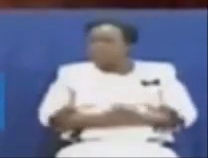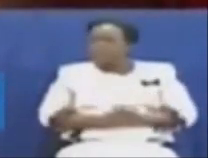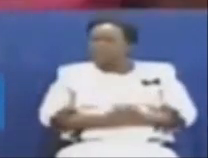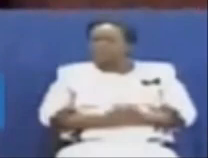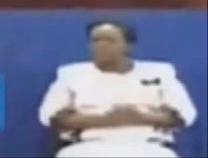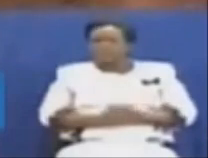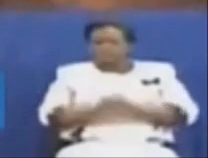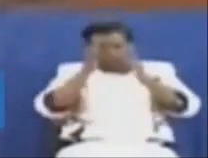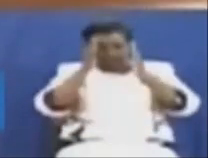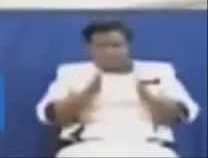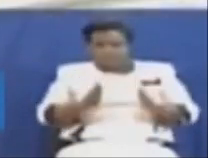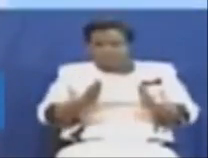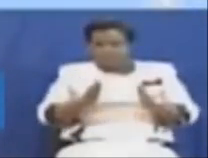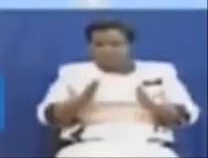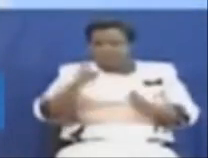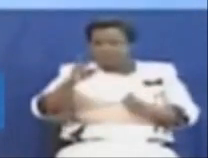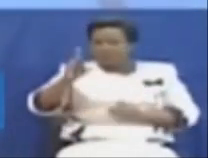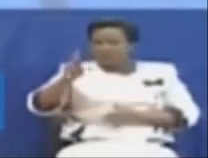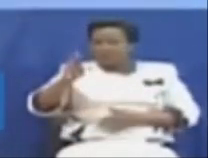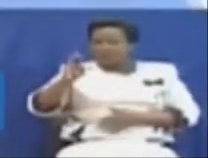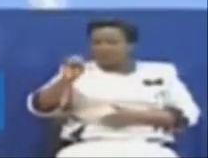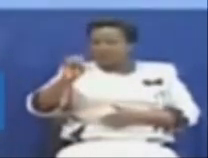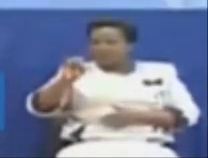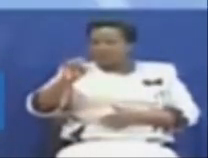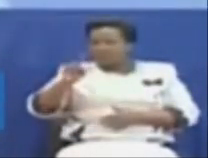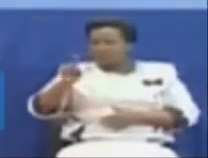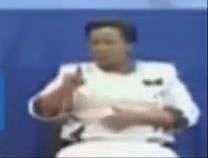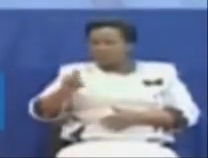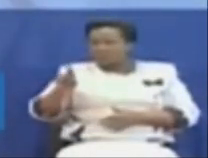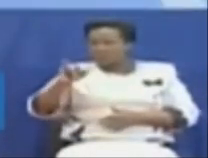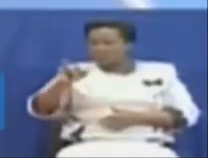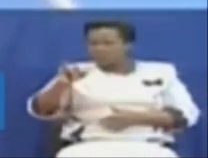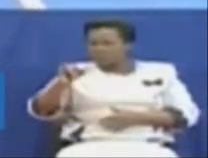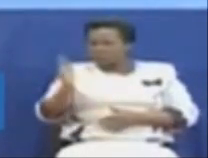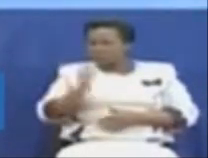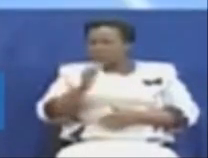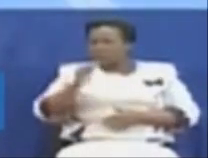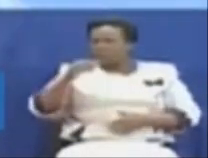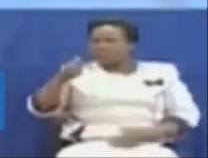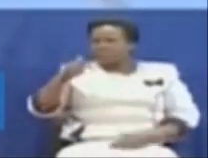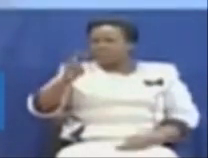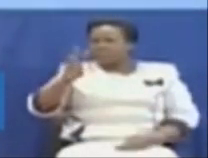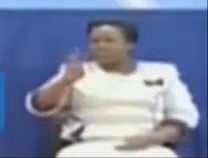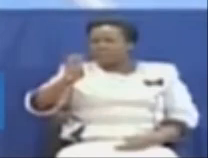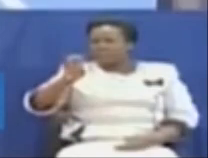Mheshimiwa Rose Tweve, kwa niaba ya mwenyekiti